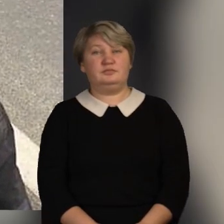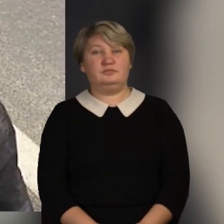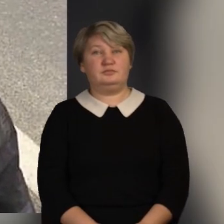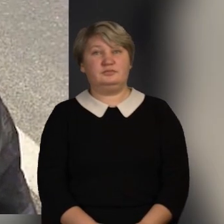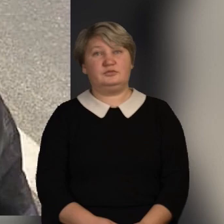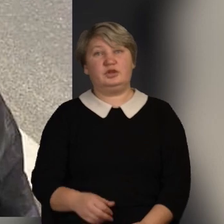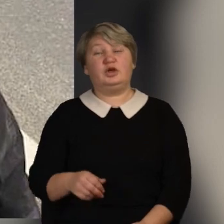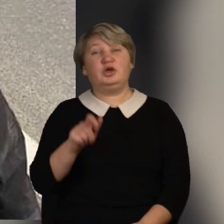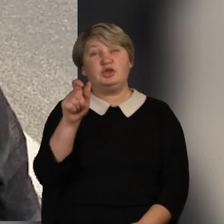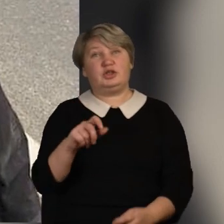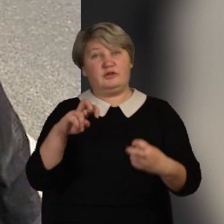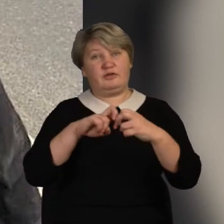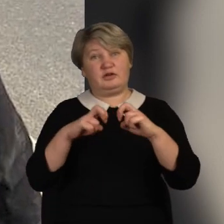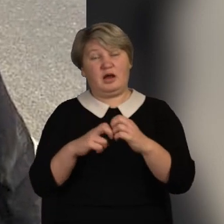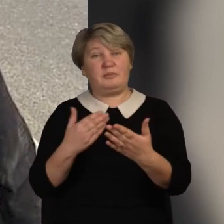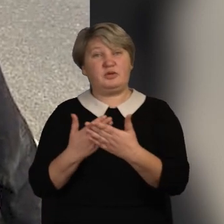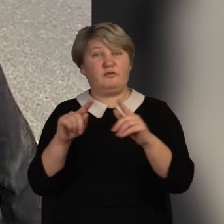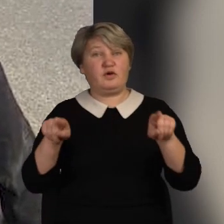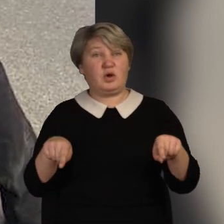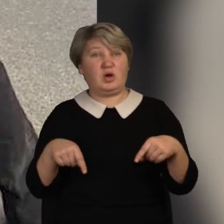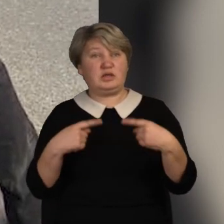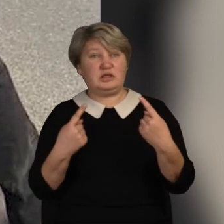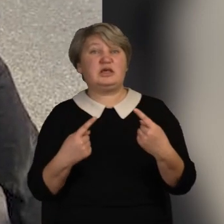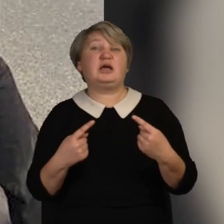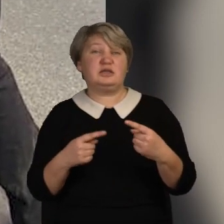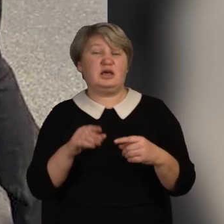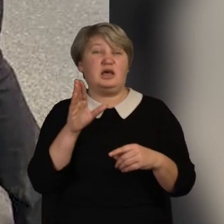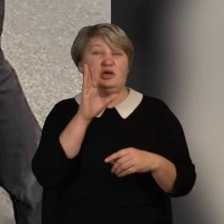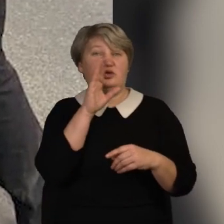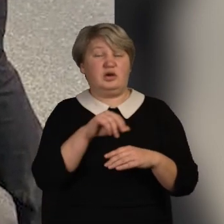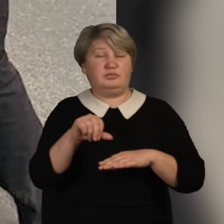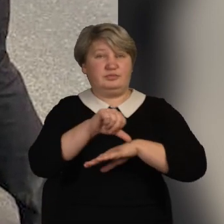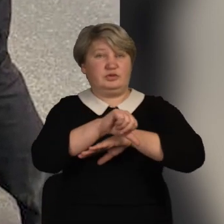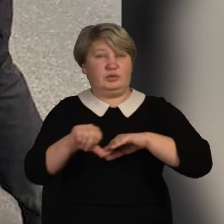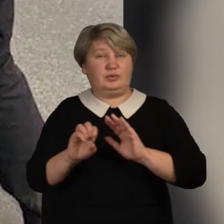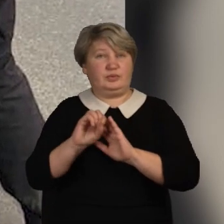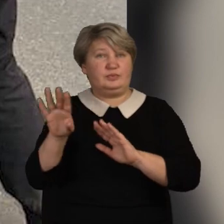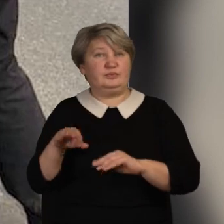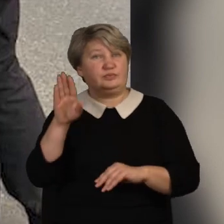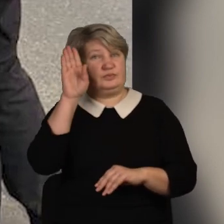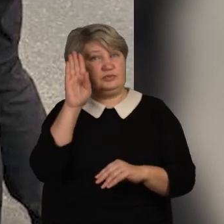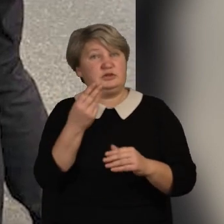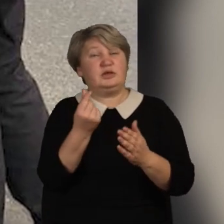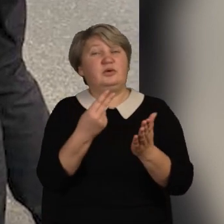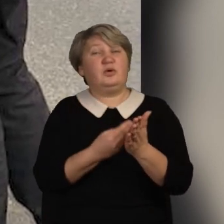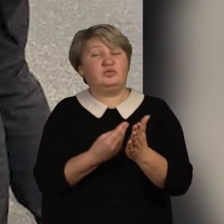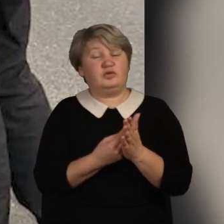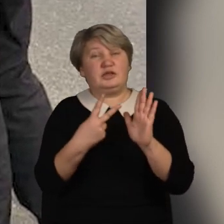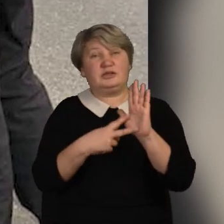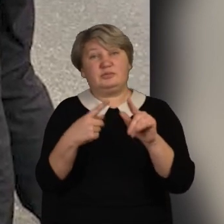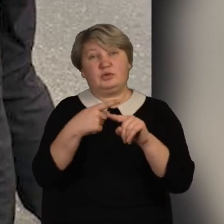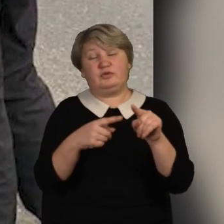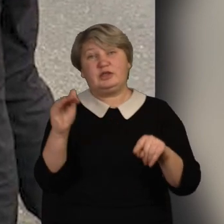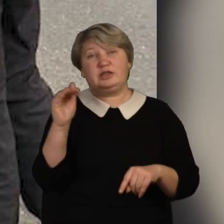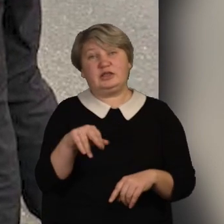Жителя Івано-Франківщини підозрюють в організації схеми переправлення ухилянтів за кордон. Така послуга коштувала 7,5 тисяч доларів.